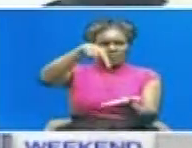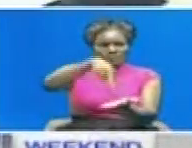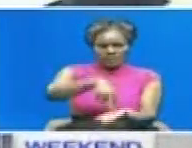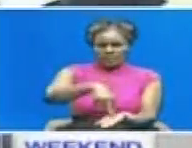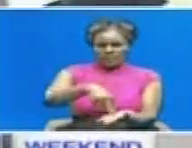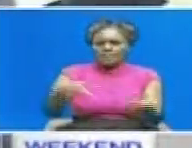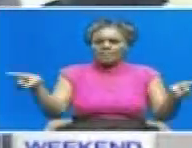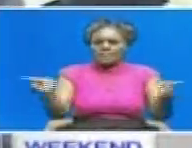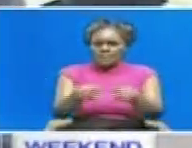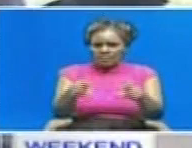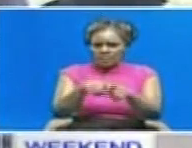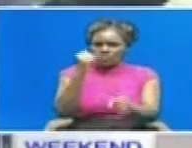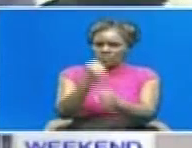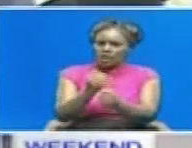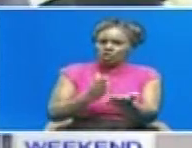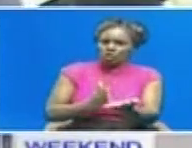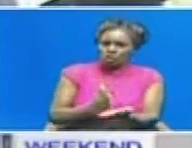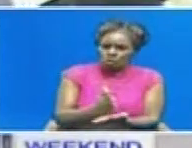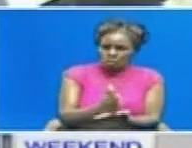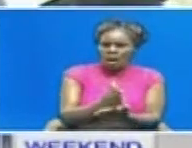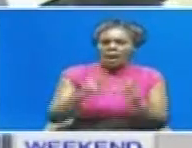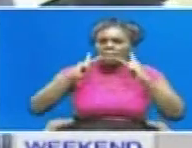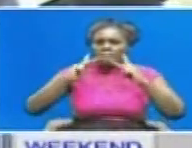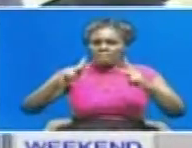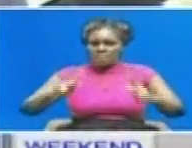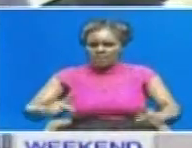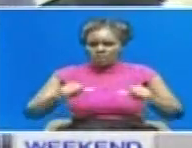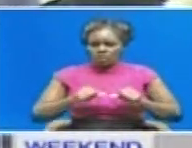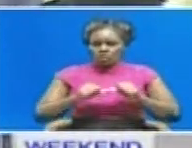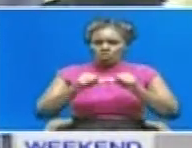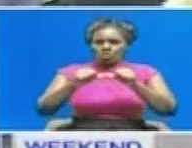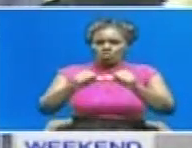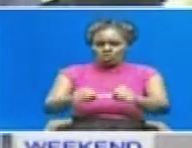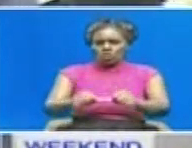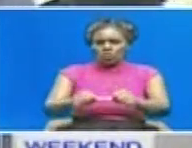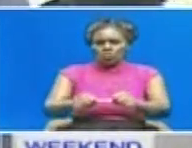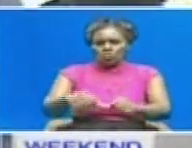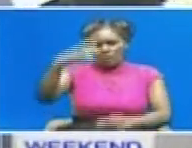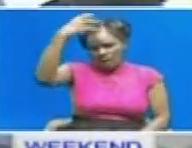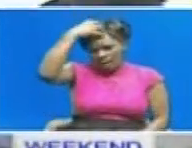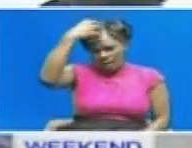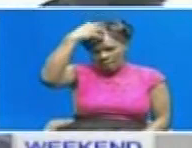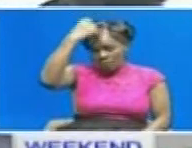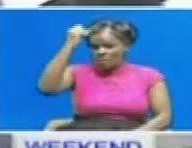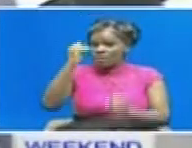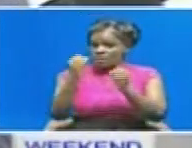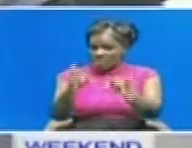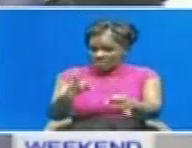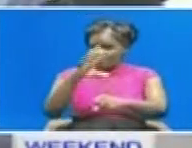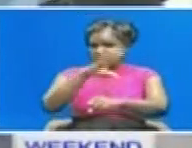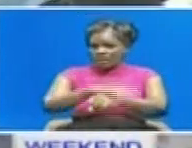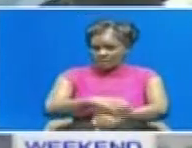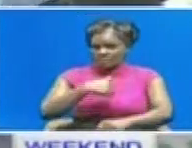hivyo hivyo kuhakikisha kuwa amani imedhibitiwa Lamu. Na tukikuta,